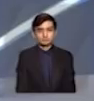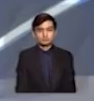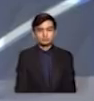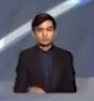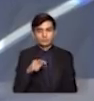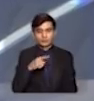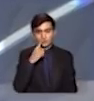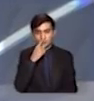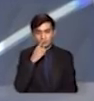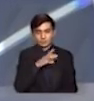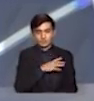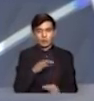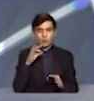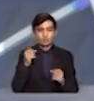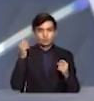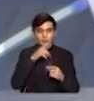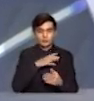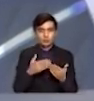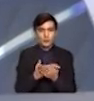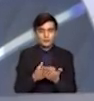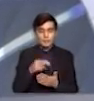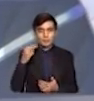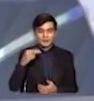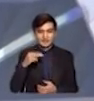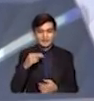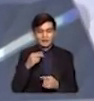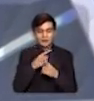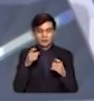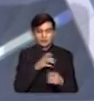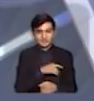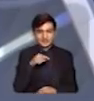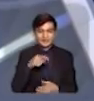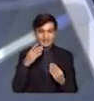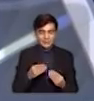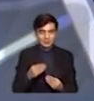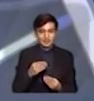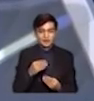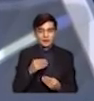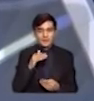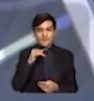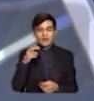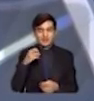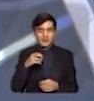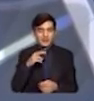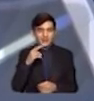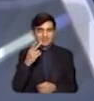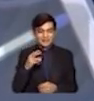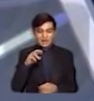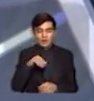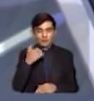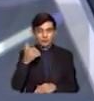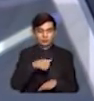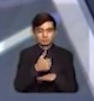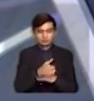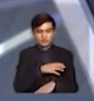Осы жаңа ғана белгілі болған жаңалық, президент жарлығымен бұған дейін кәсіподақтар федерациясының төрағасы болып келген Ералы